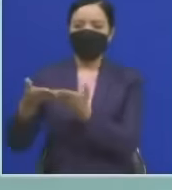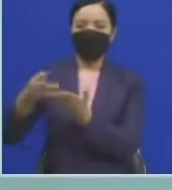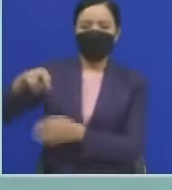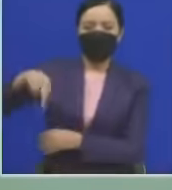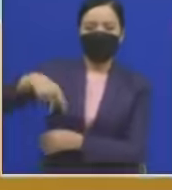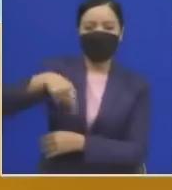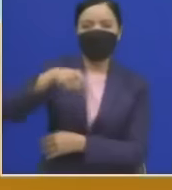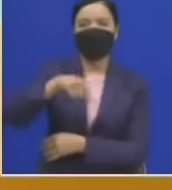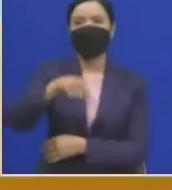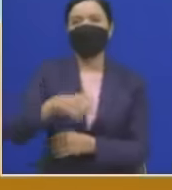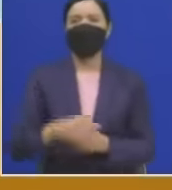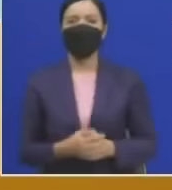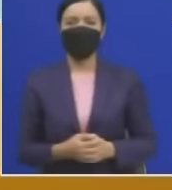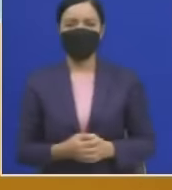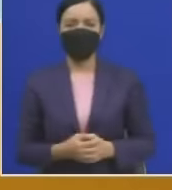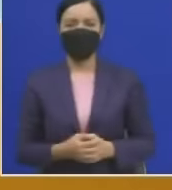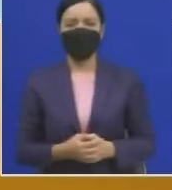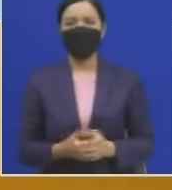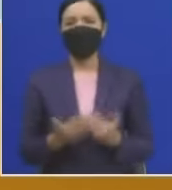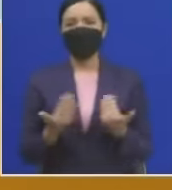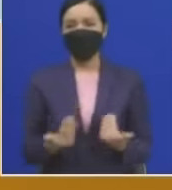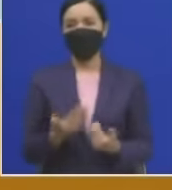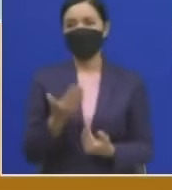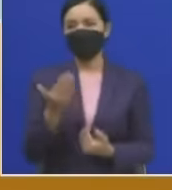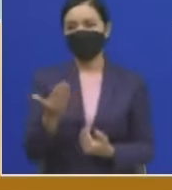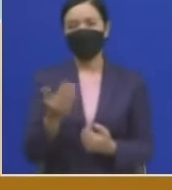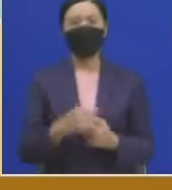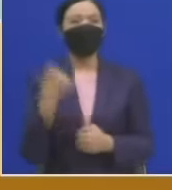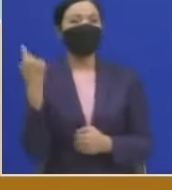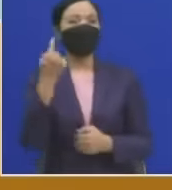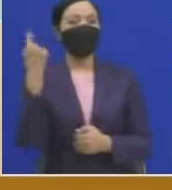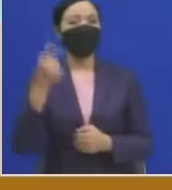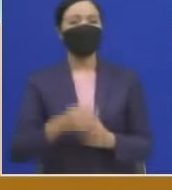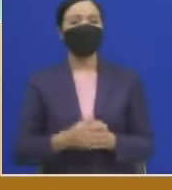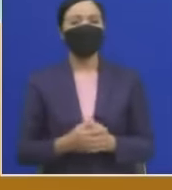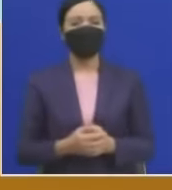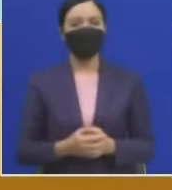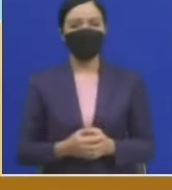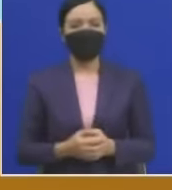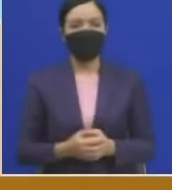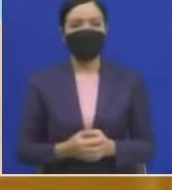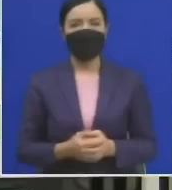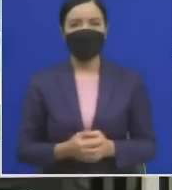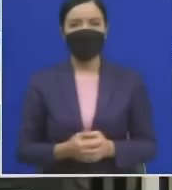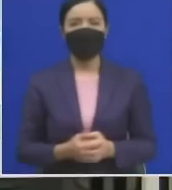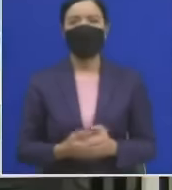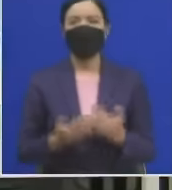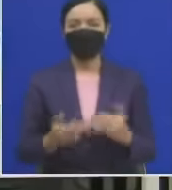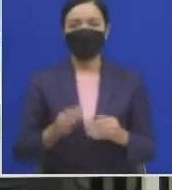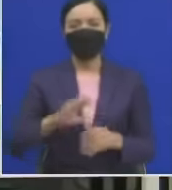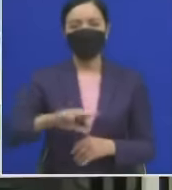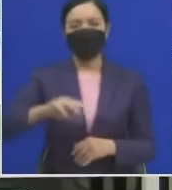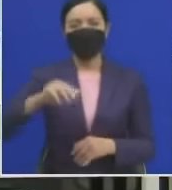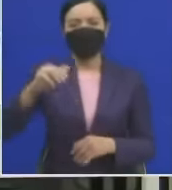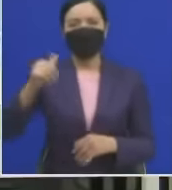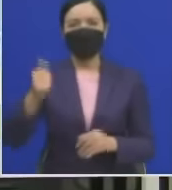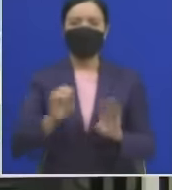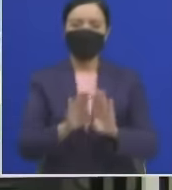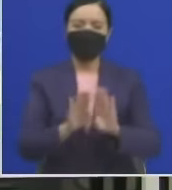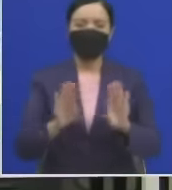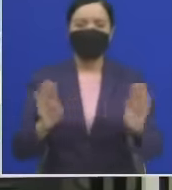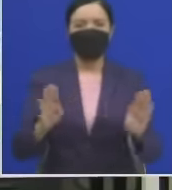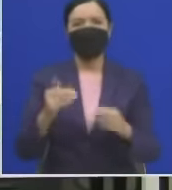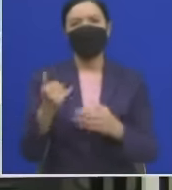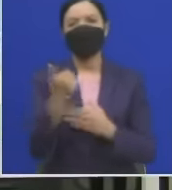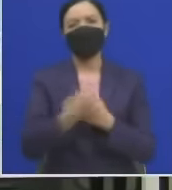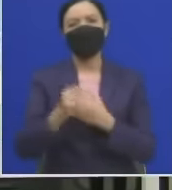ะฮะเห็นไห ม อันนี้เป็นบรรยากาศการท่องเที่ยวที่หลังจากสถานการณ์มันดีขึ้นเนี่ยก็คงจะเปิดมากขึ้นเรื่อย